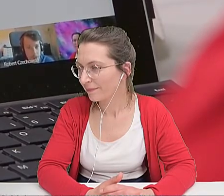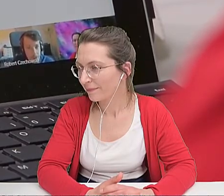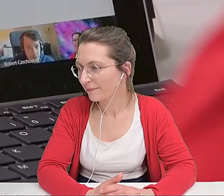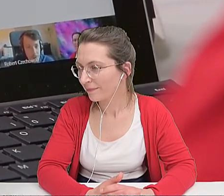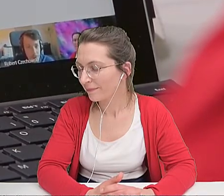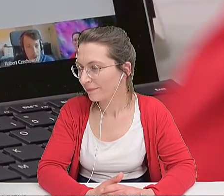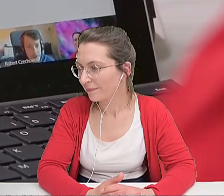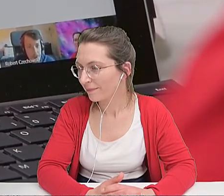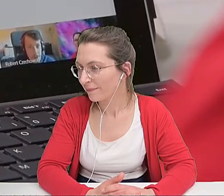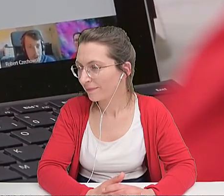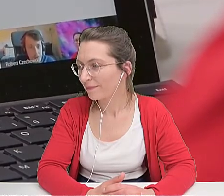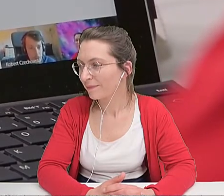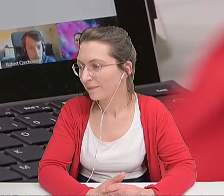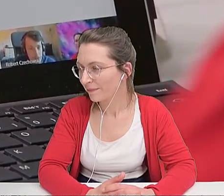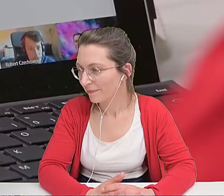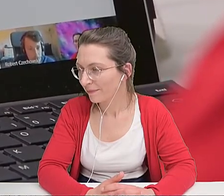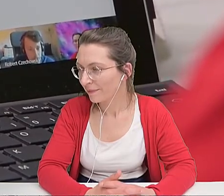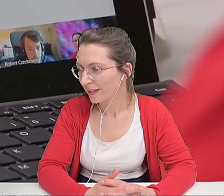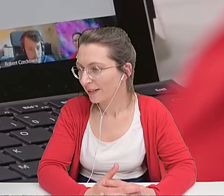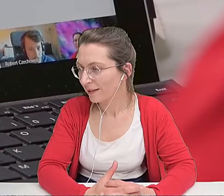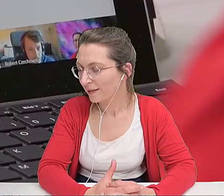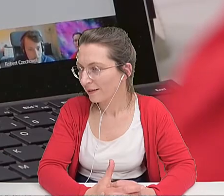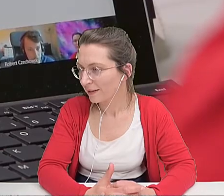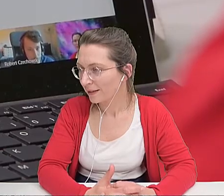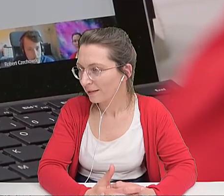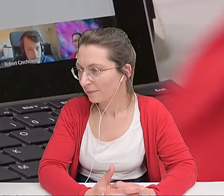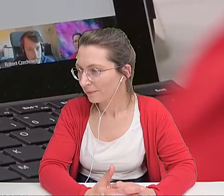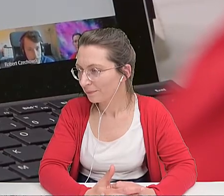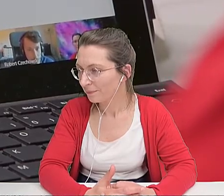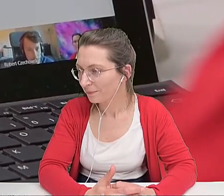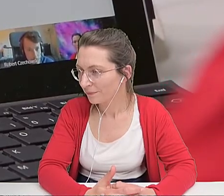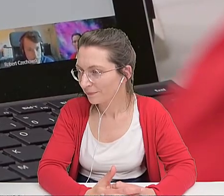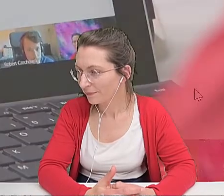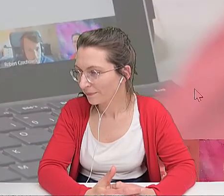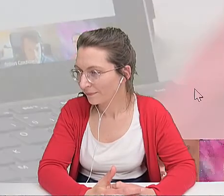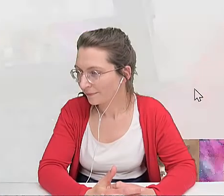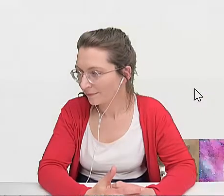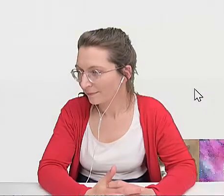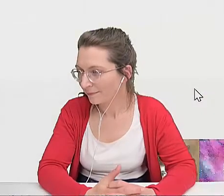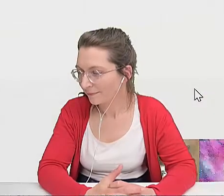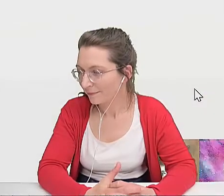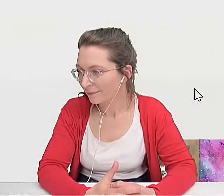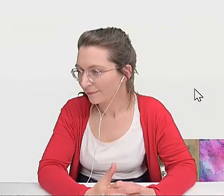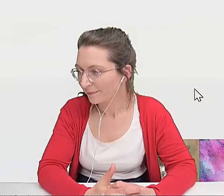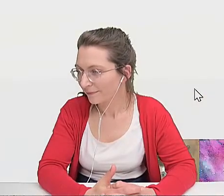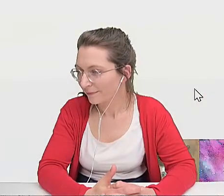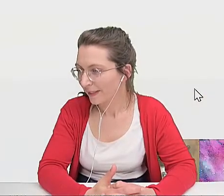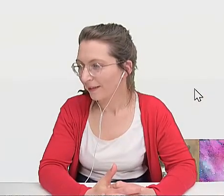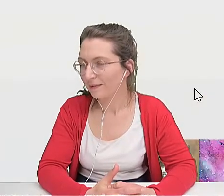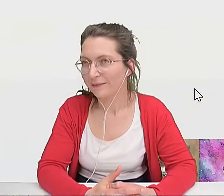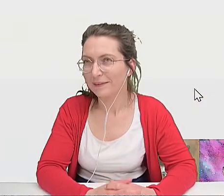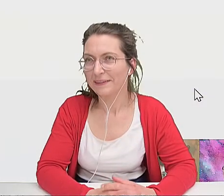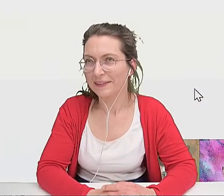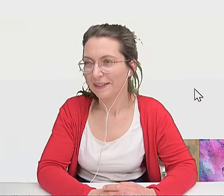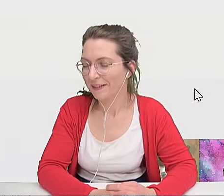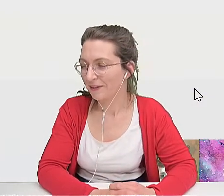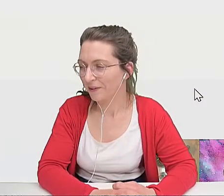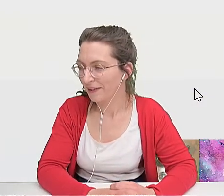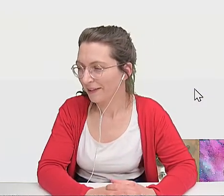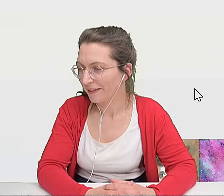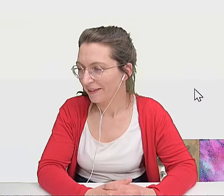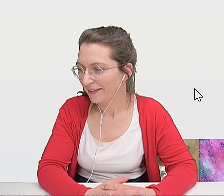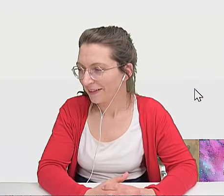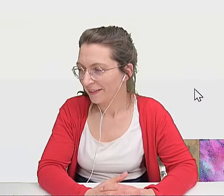soll jetzt hier nicht im Vordergrund stehen. Und ja, sollen wir einfach mal so eine mittlere Aufgabe